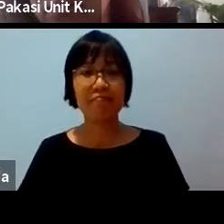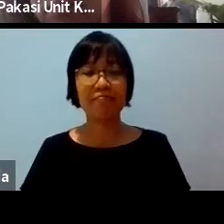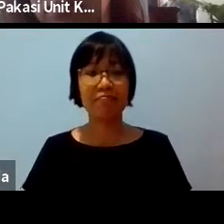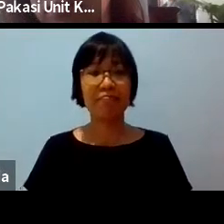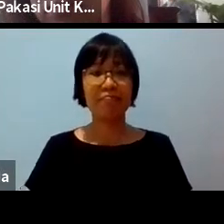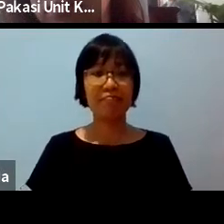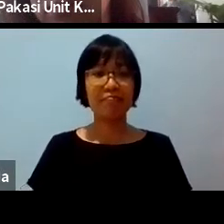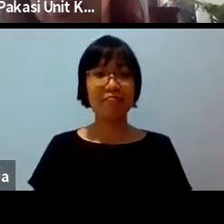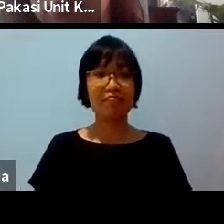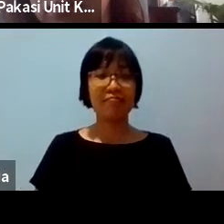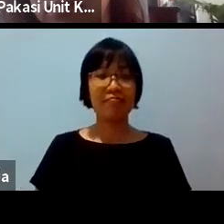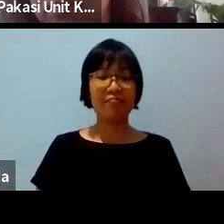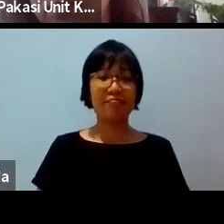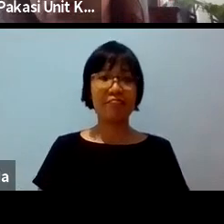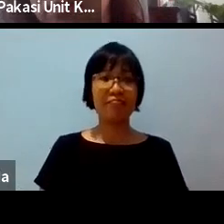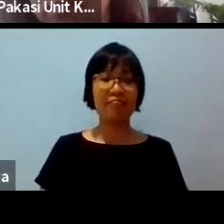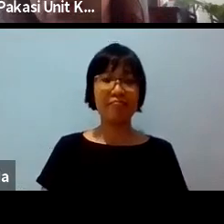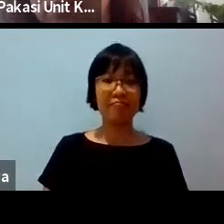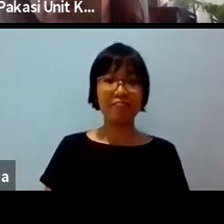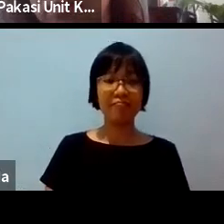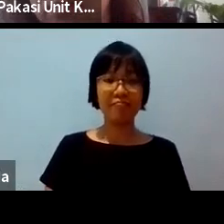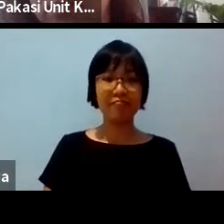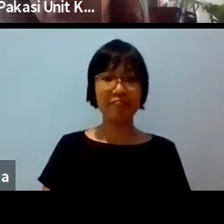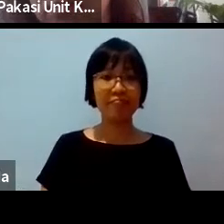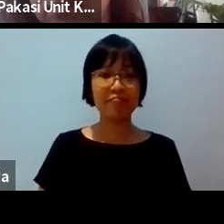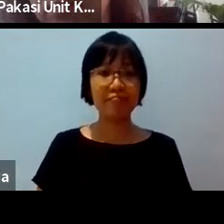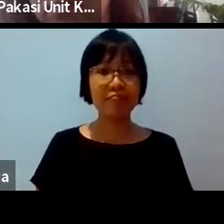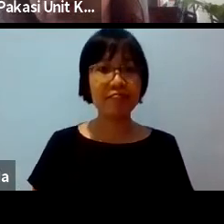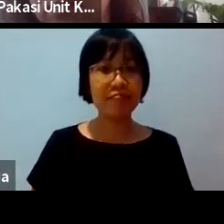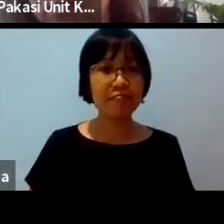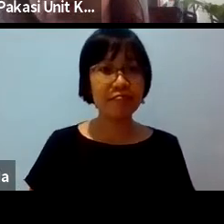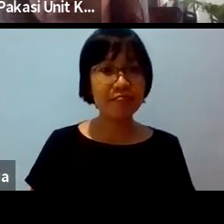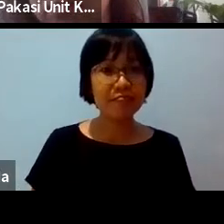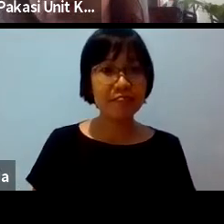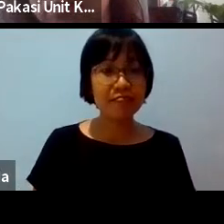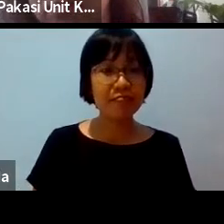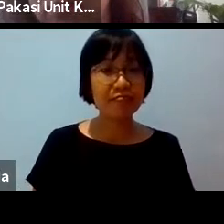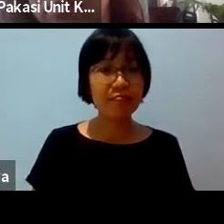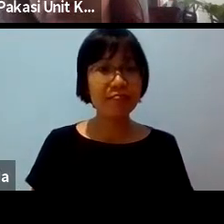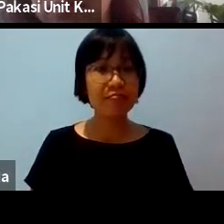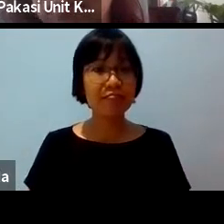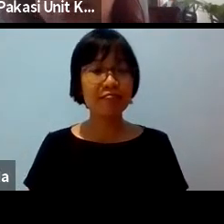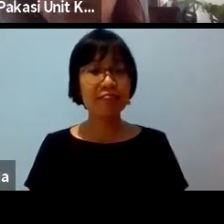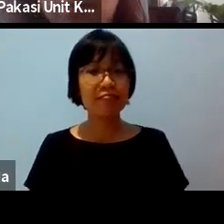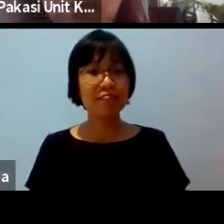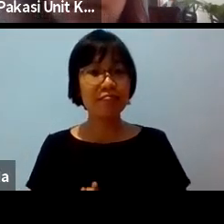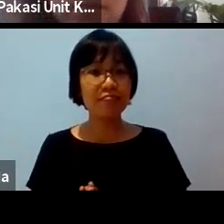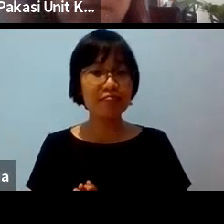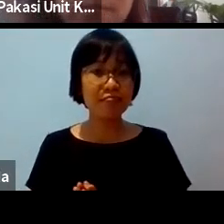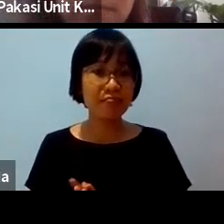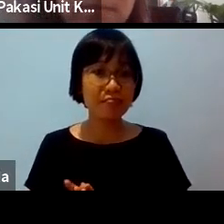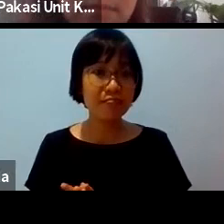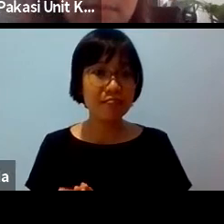Oke, kalau belum ada saya akan ke... ada? DWP, saya boleh satu lagi?